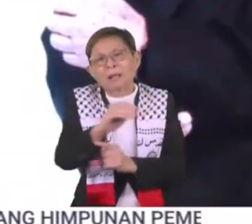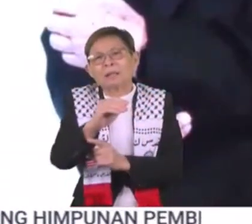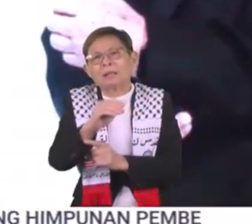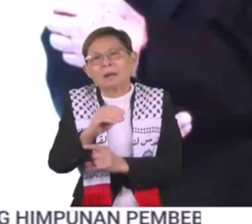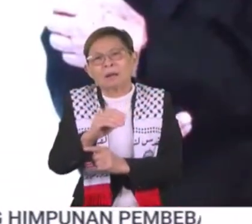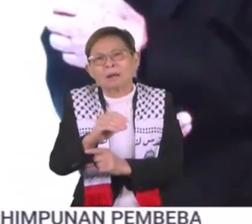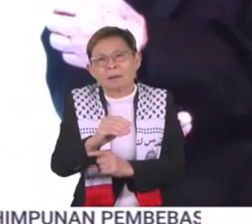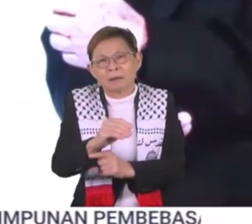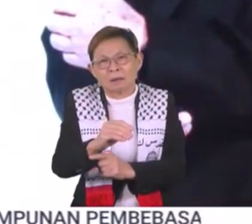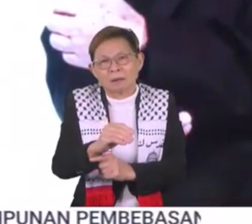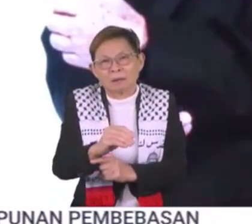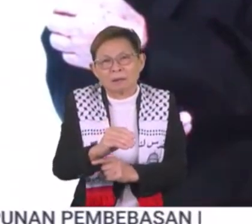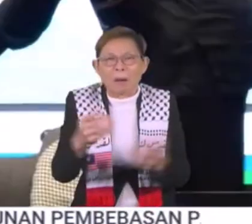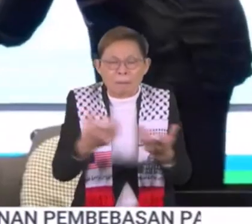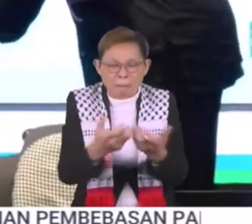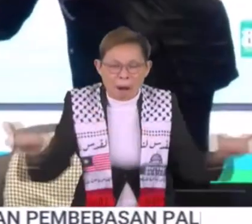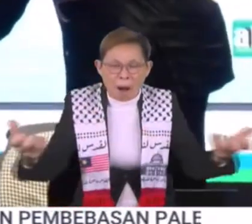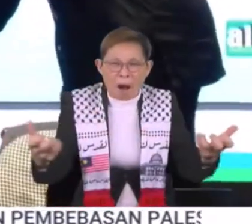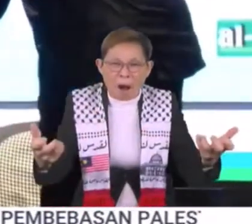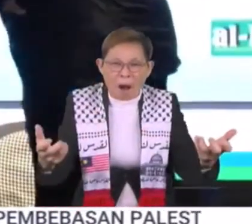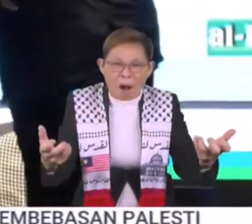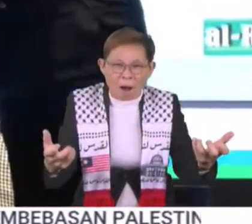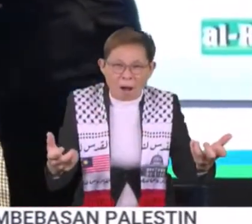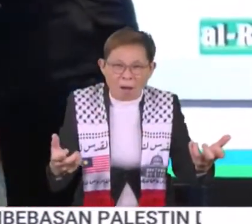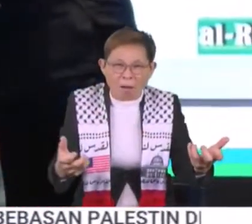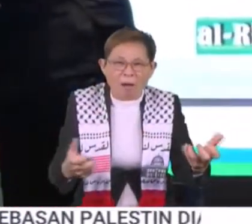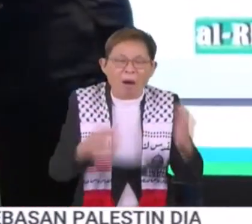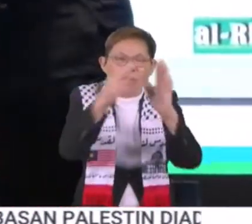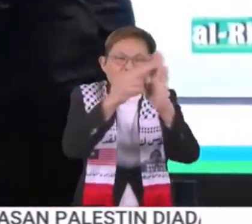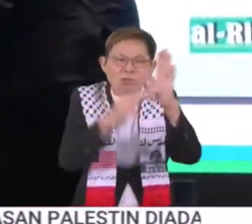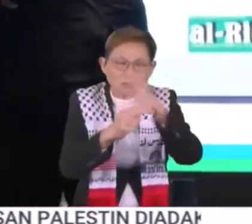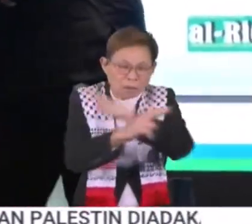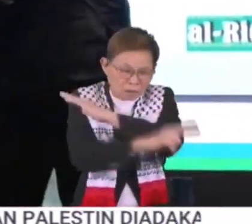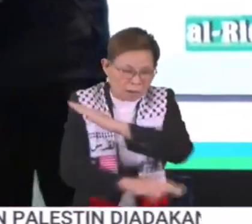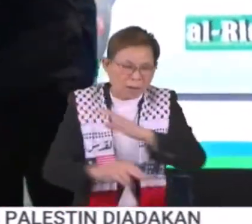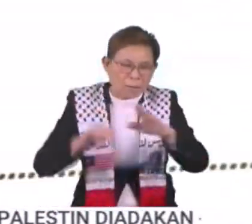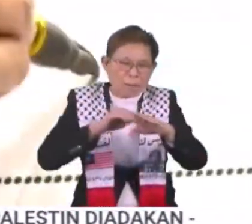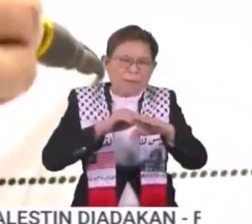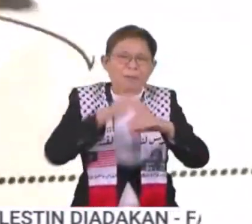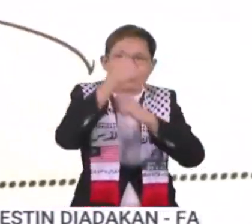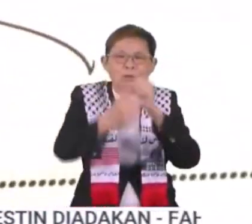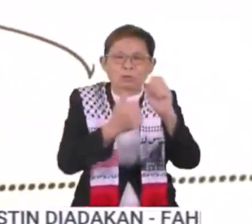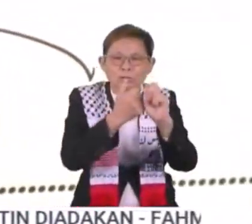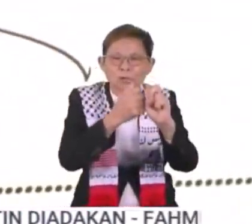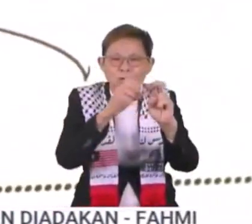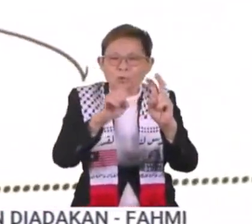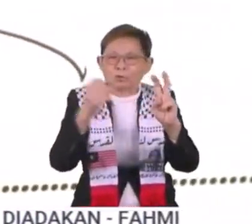serta pecahan dengan merujuk kepada fatwa negeri pada 2012.